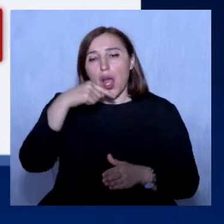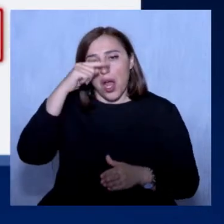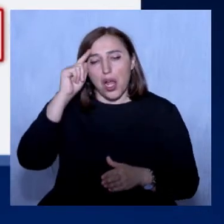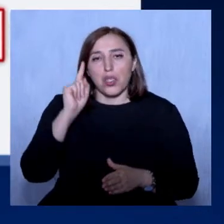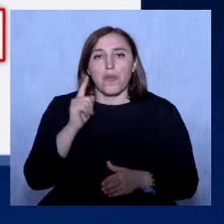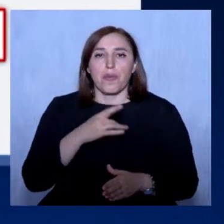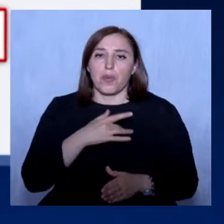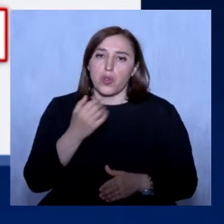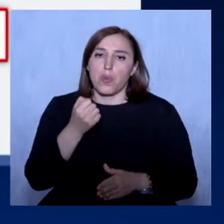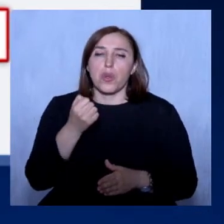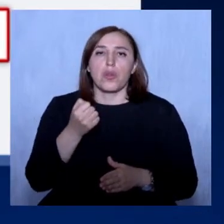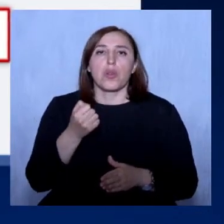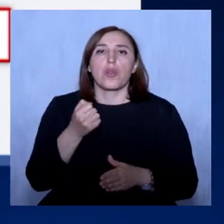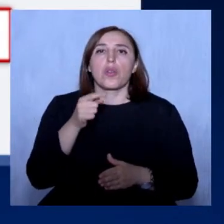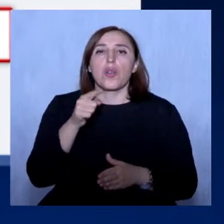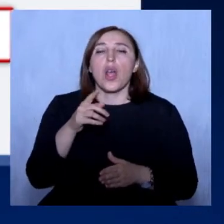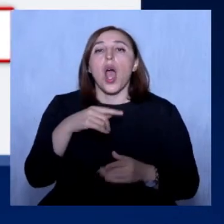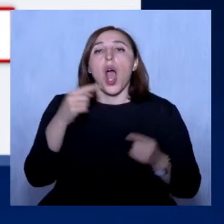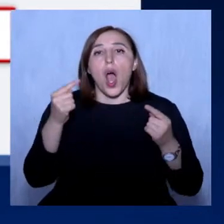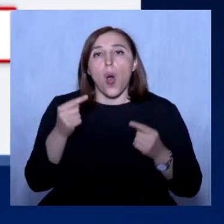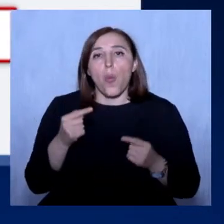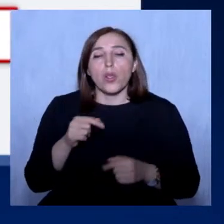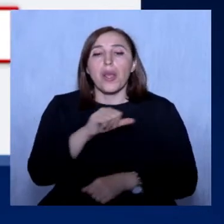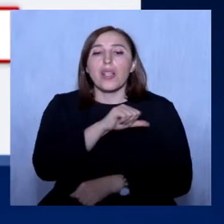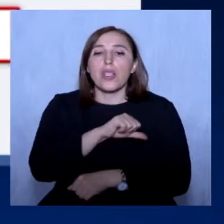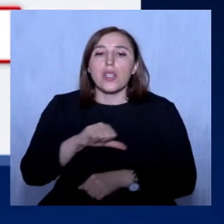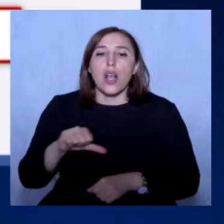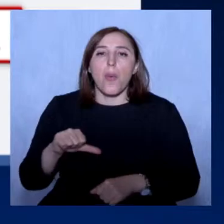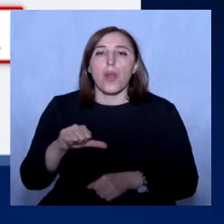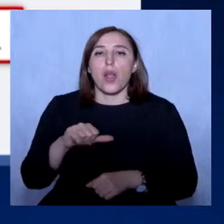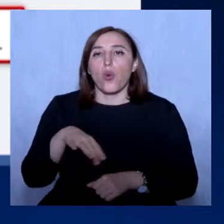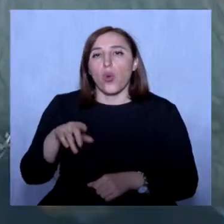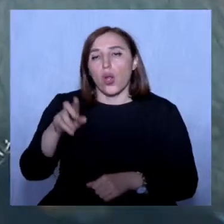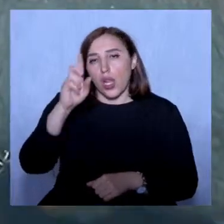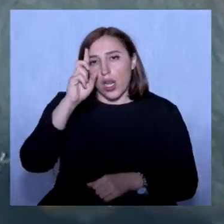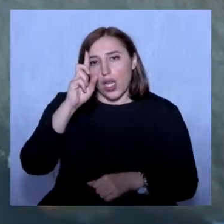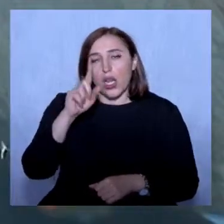պատրաստակամությունը, որը համապատասխանում է սամանը մերց բոլոր երկրների